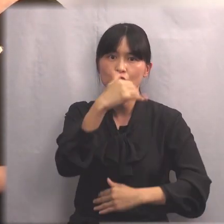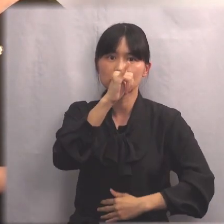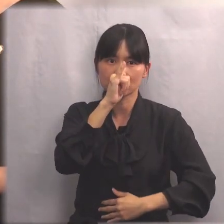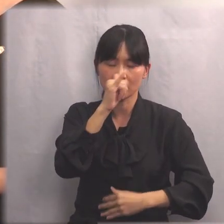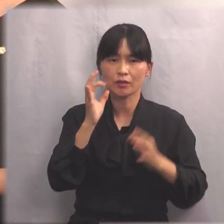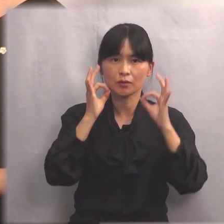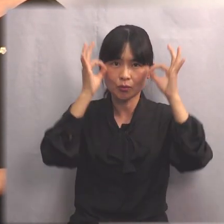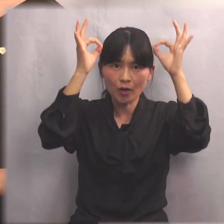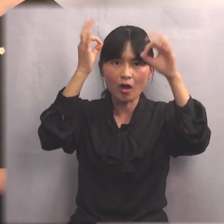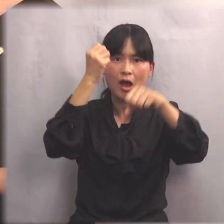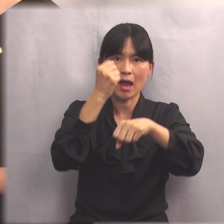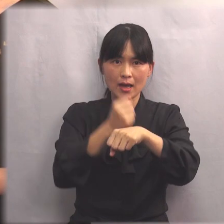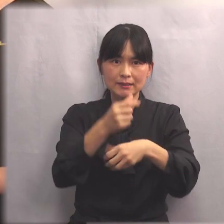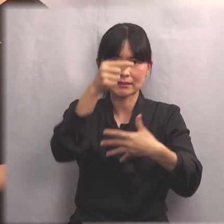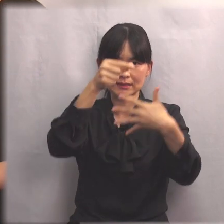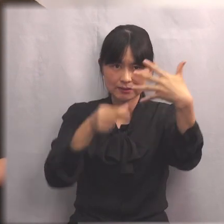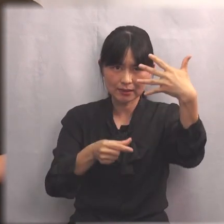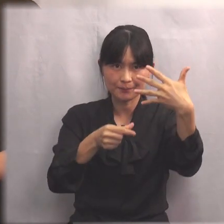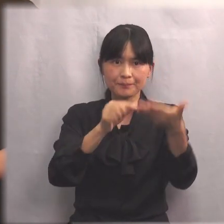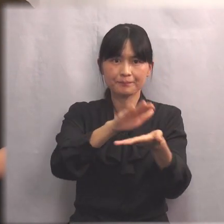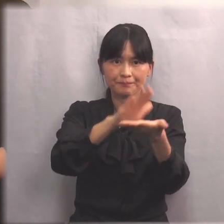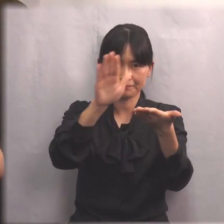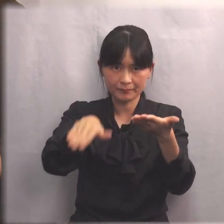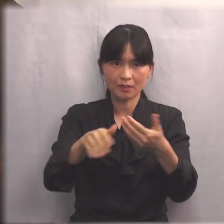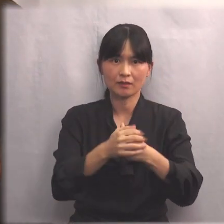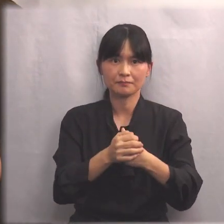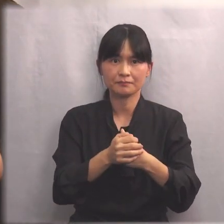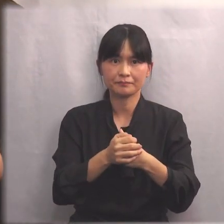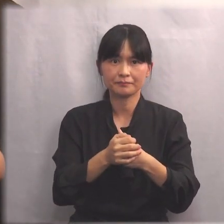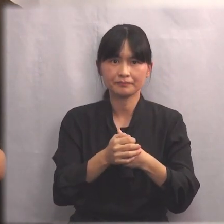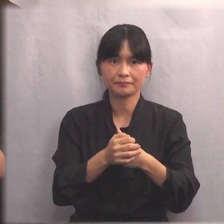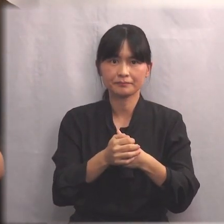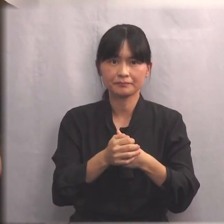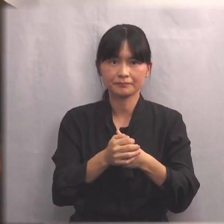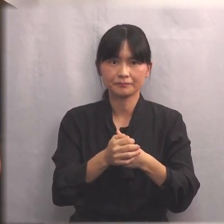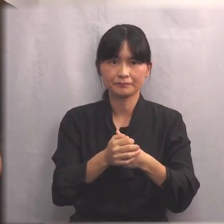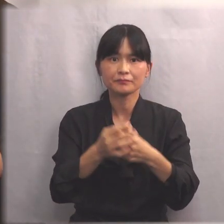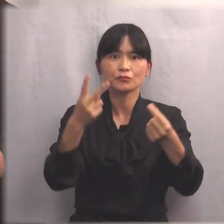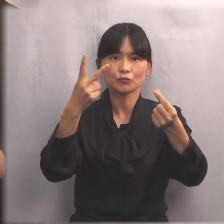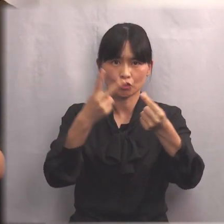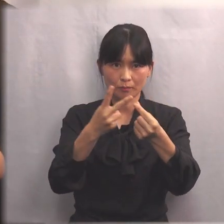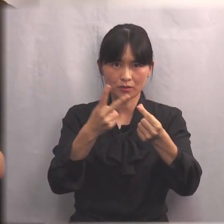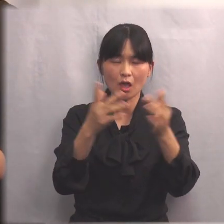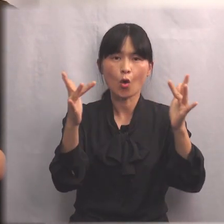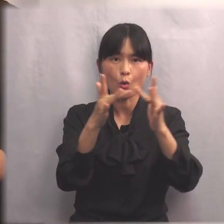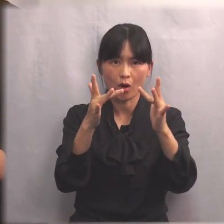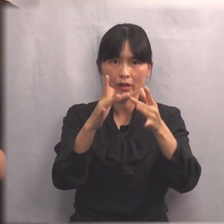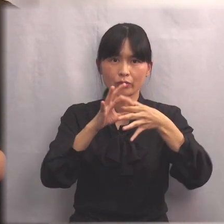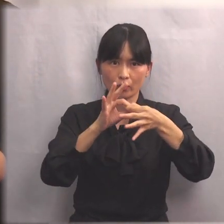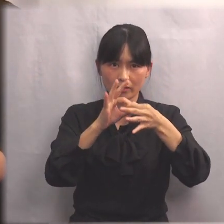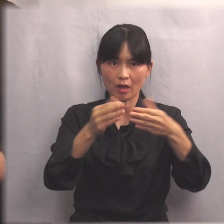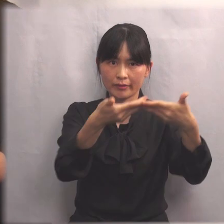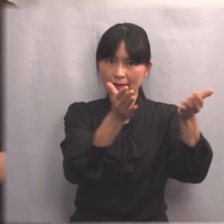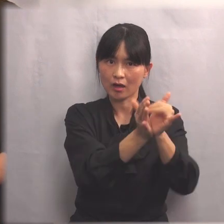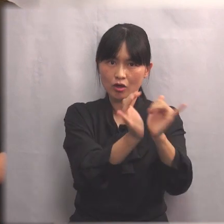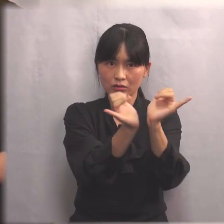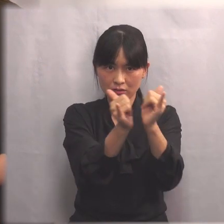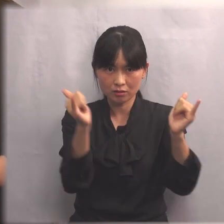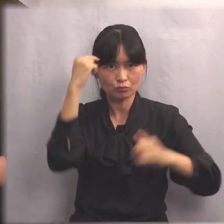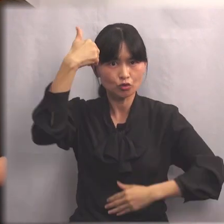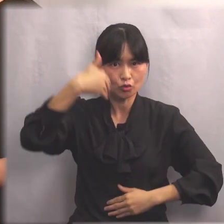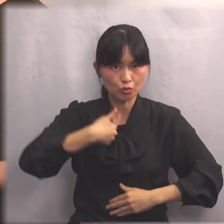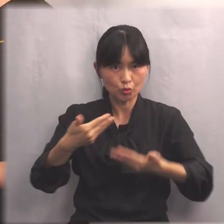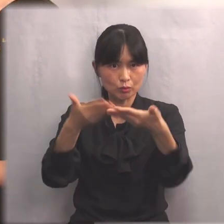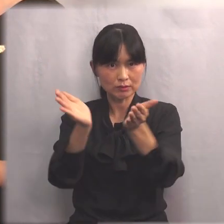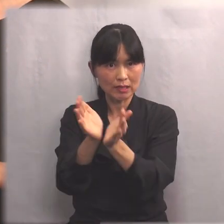노력을 하는 그런 제도를 시행할 것을 요청드렸습니다. 그리고 두 번째는 온라인으로 당원이 묻고 당이 답한다 라고